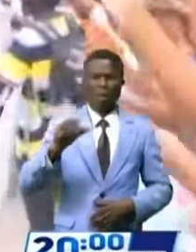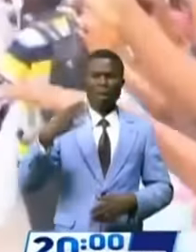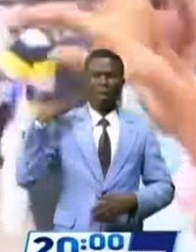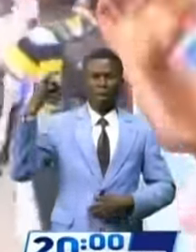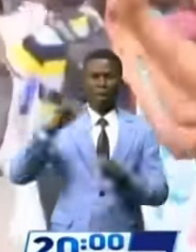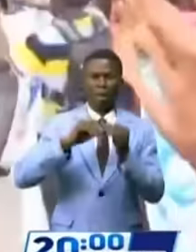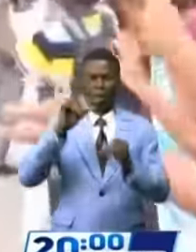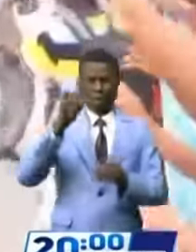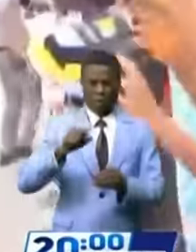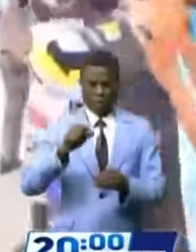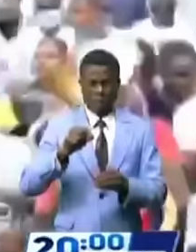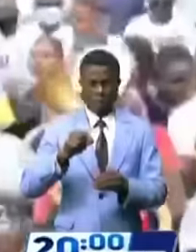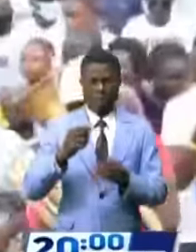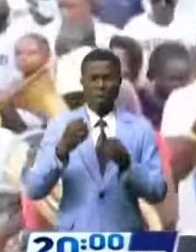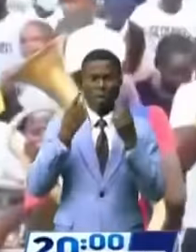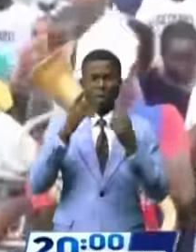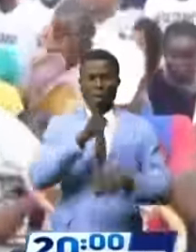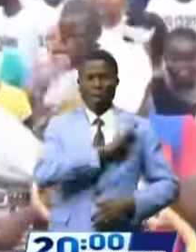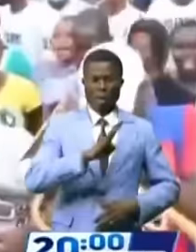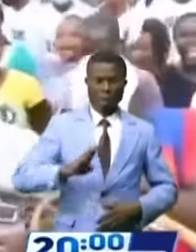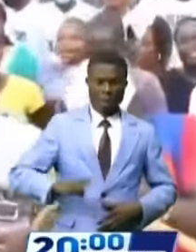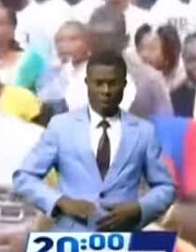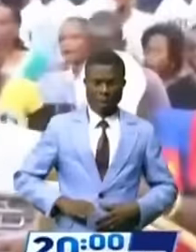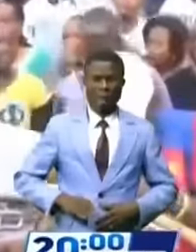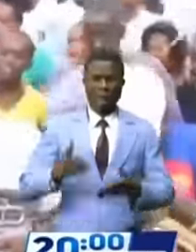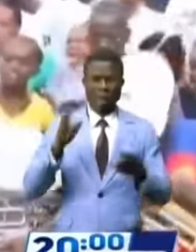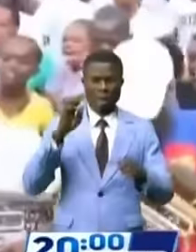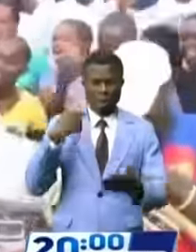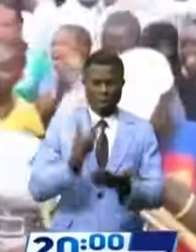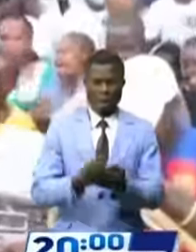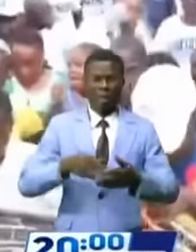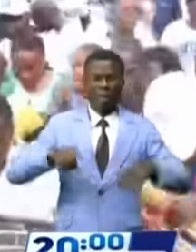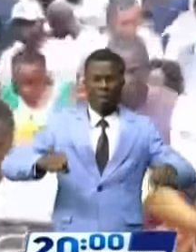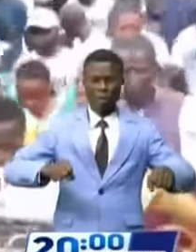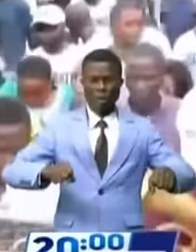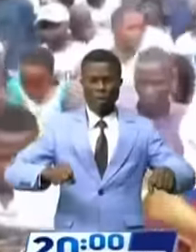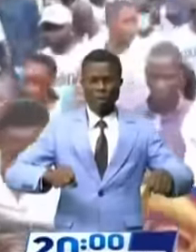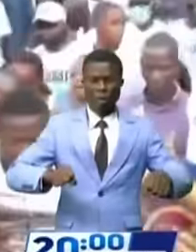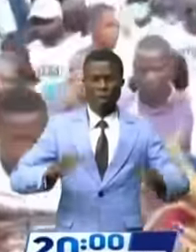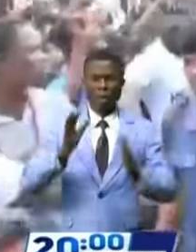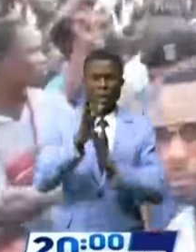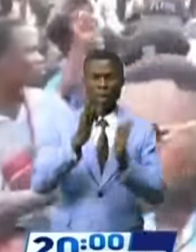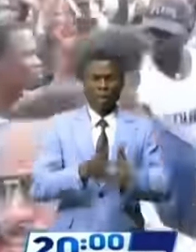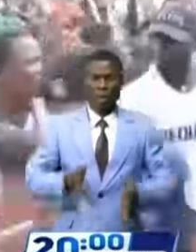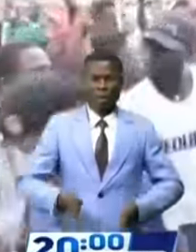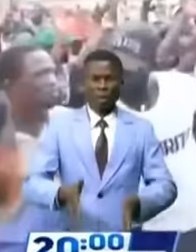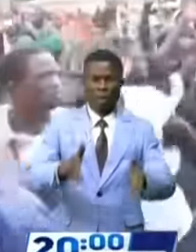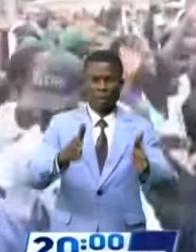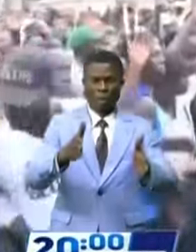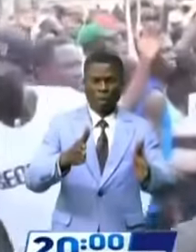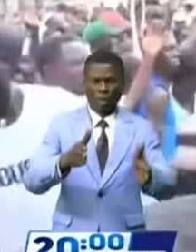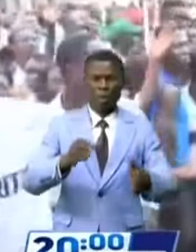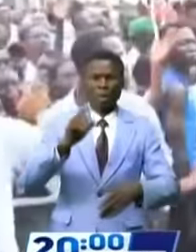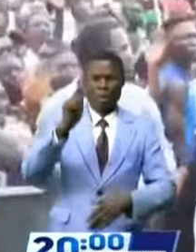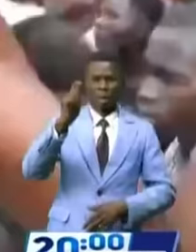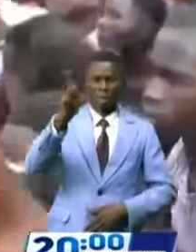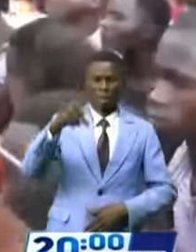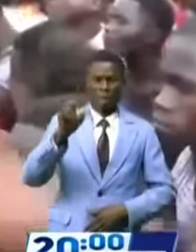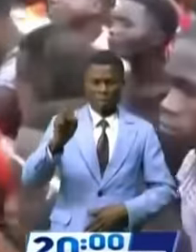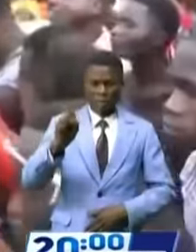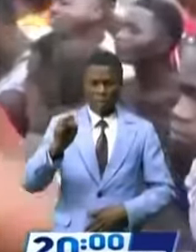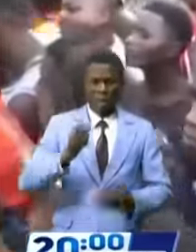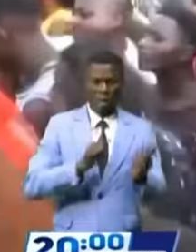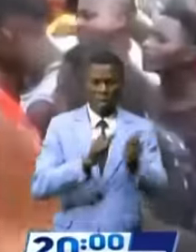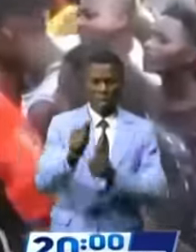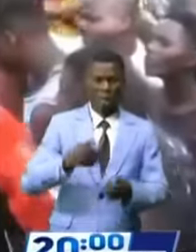était ovationné par les Boyomèses et Boyomais. La carnaval est parti du 18e rue route Tepe Kabondo en passant